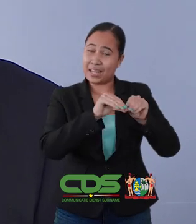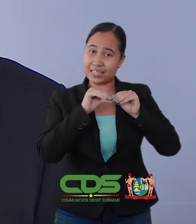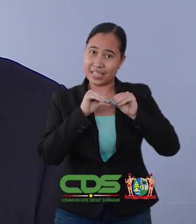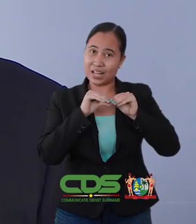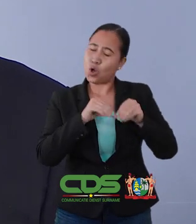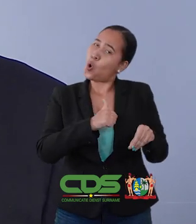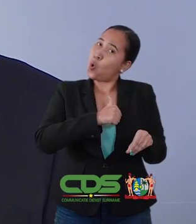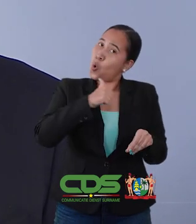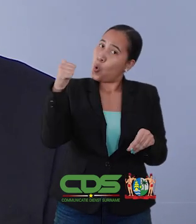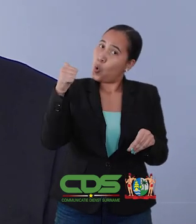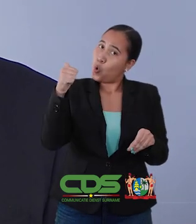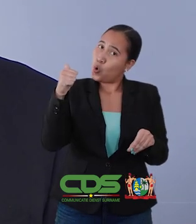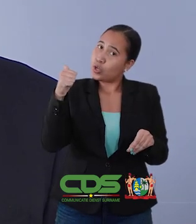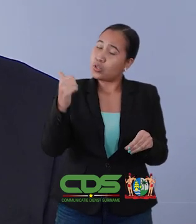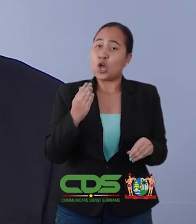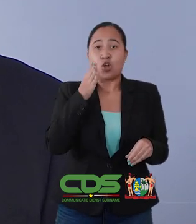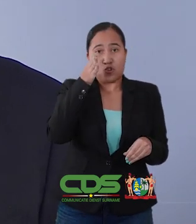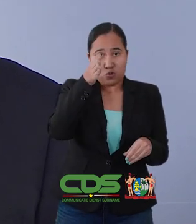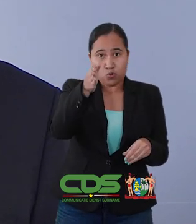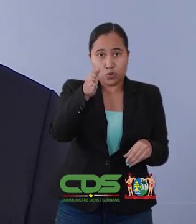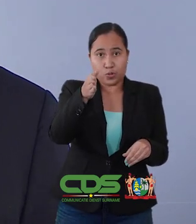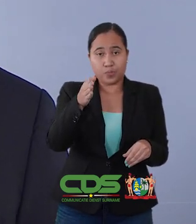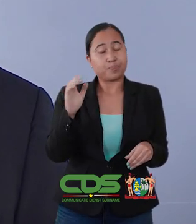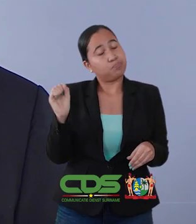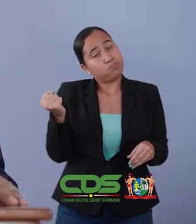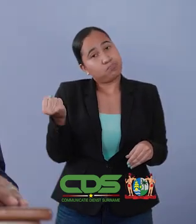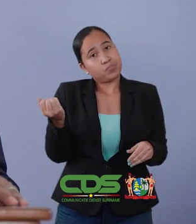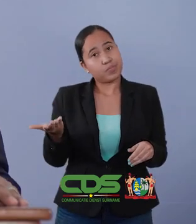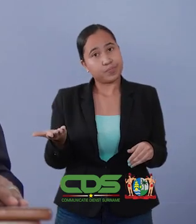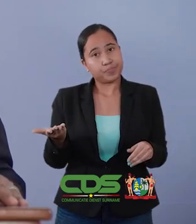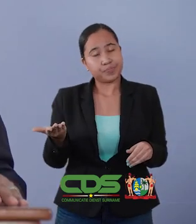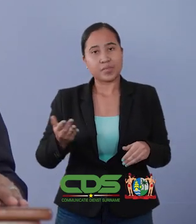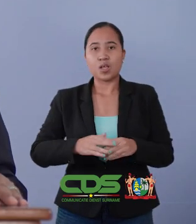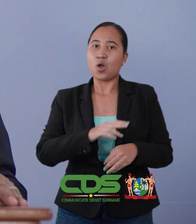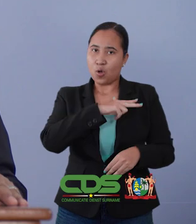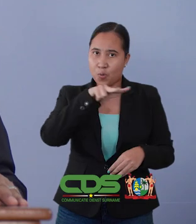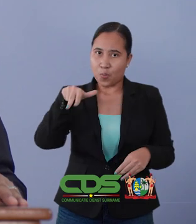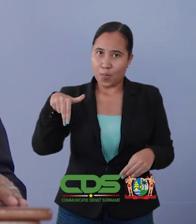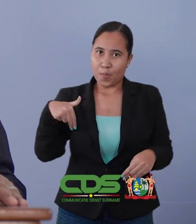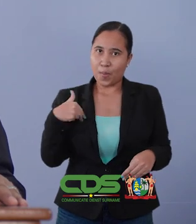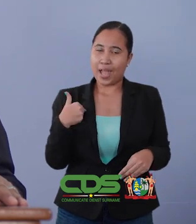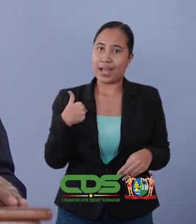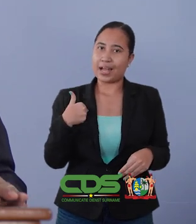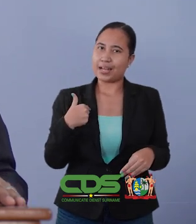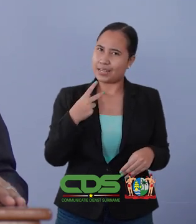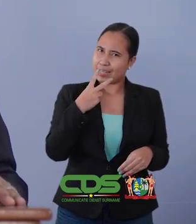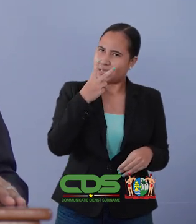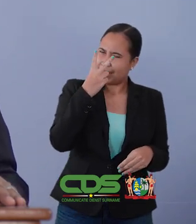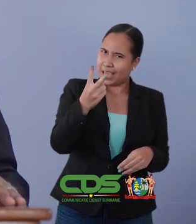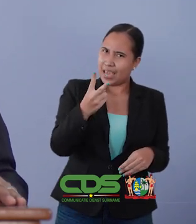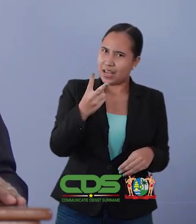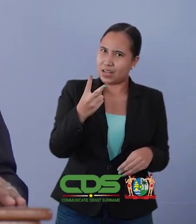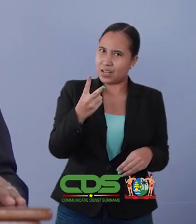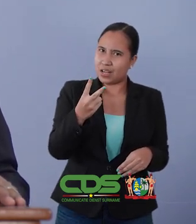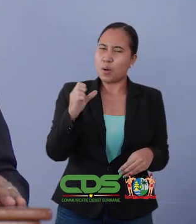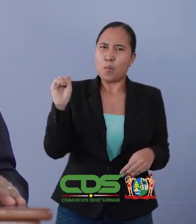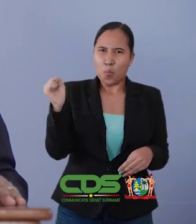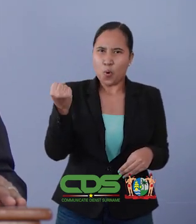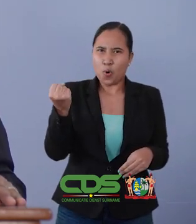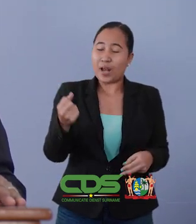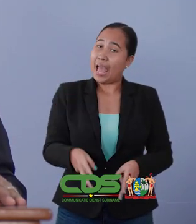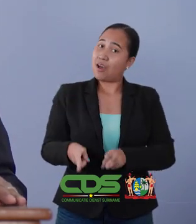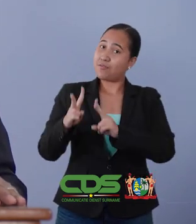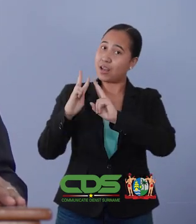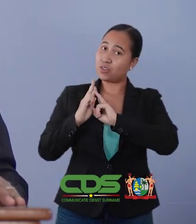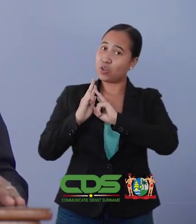maatregelen effectief en doelmatig zijn. We blijven bijstellen in hoeverre het mogelijk en verantwoord is